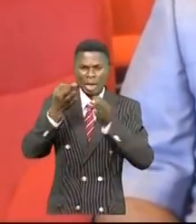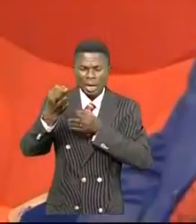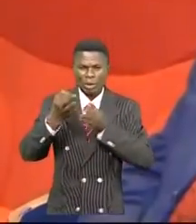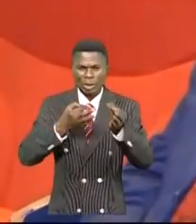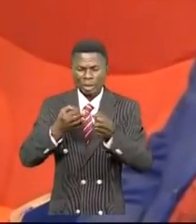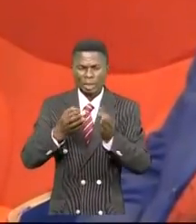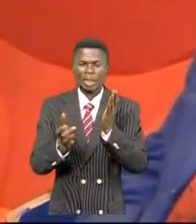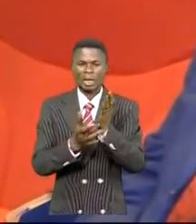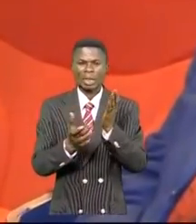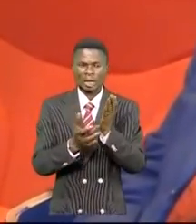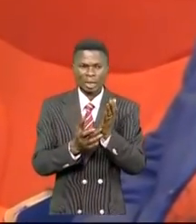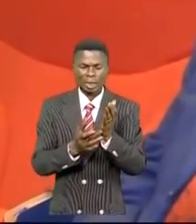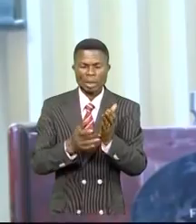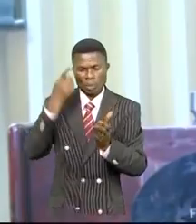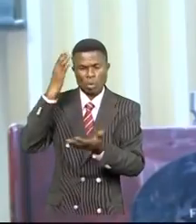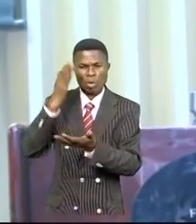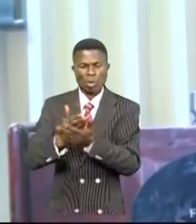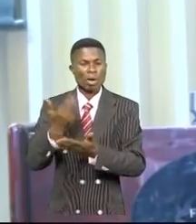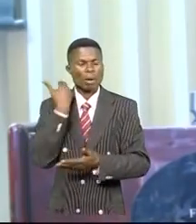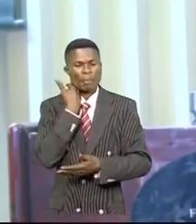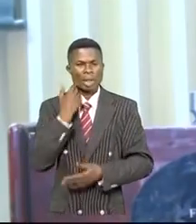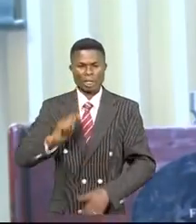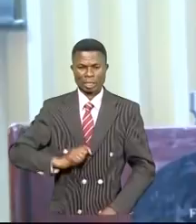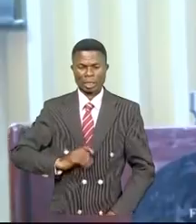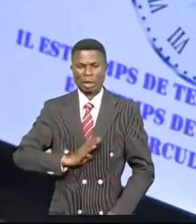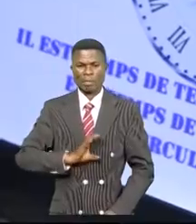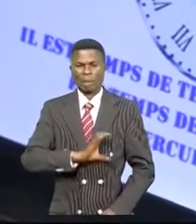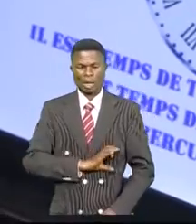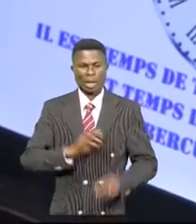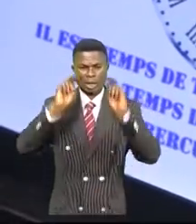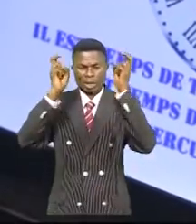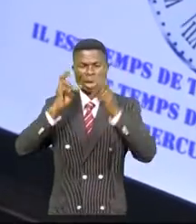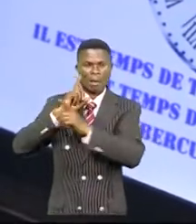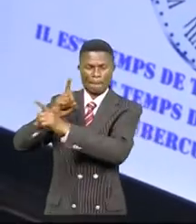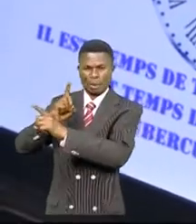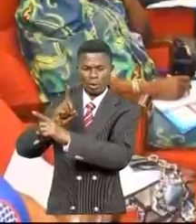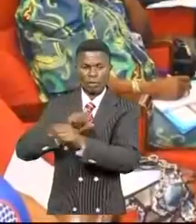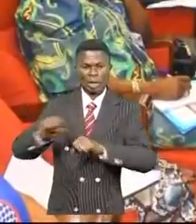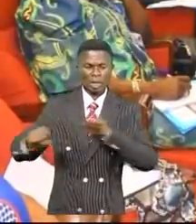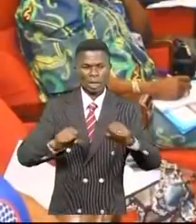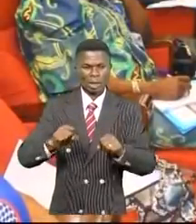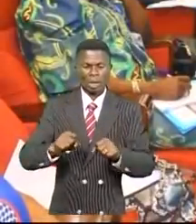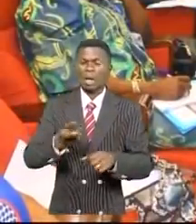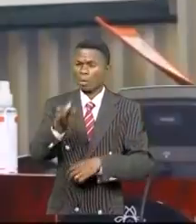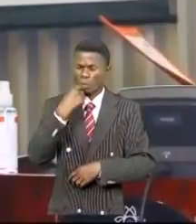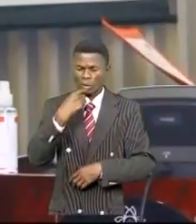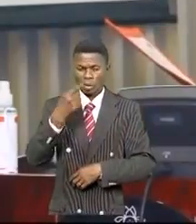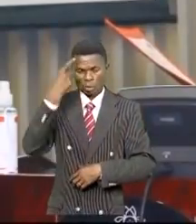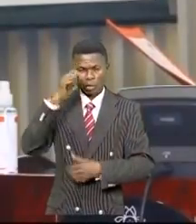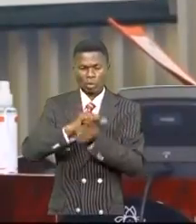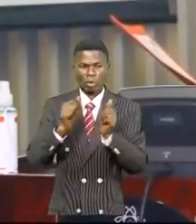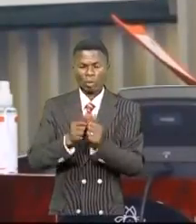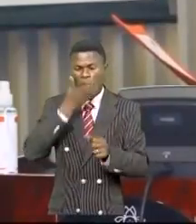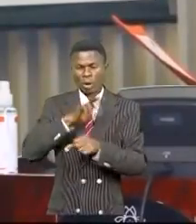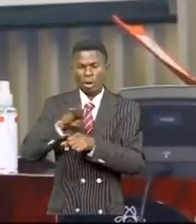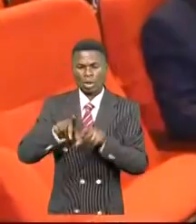les stratégies dans la lutte contre la tuberculose autour du thème prévention, dépistage, traitement par rapport à la